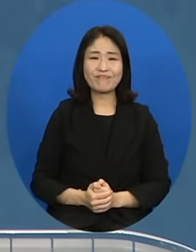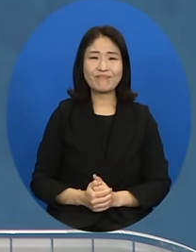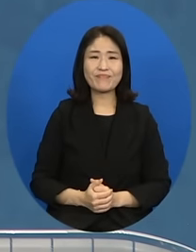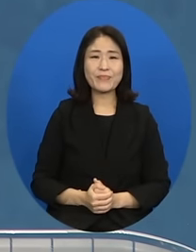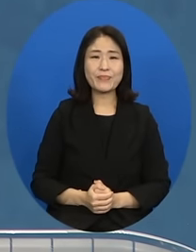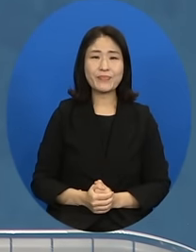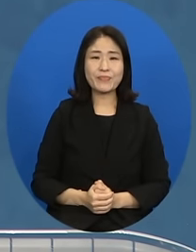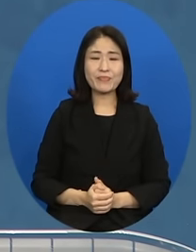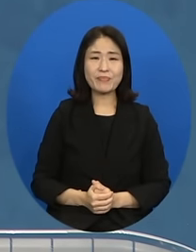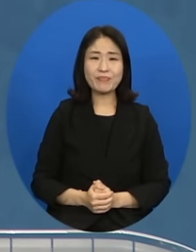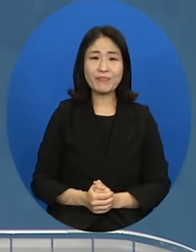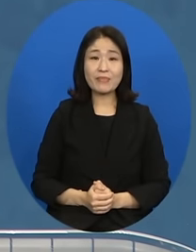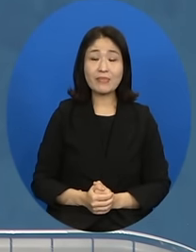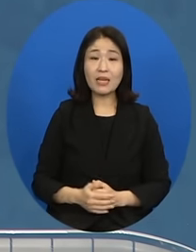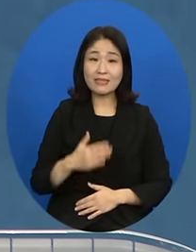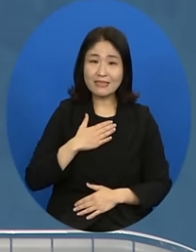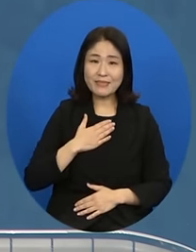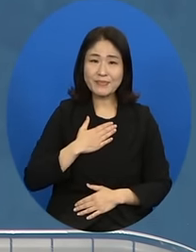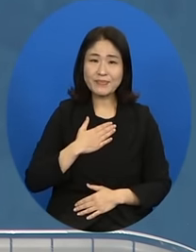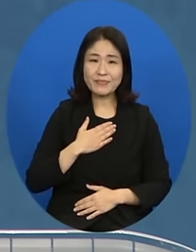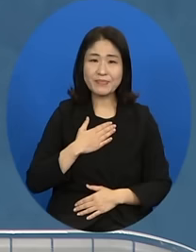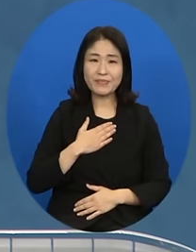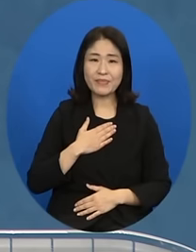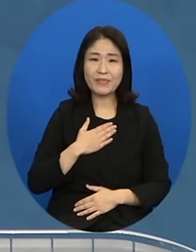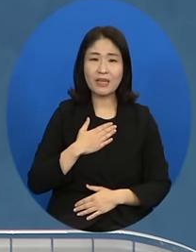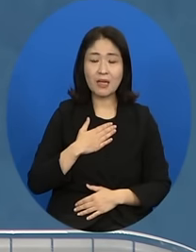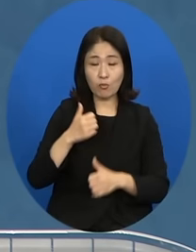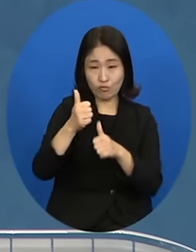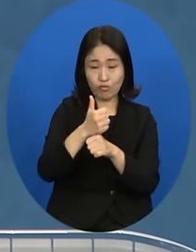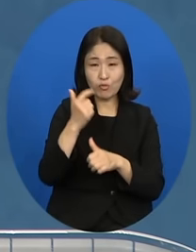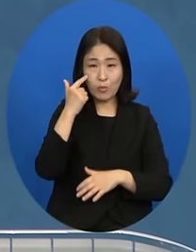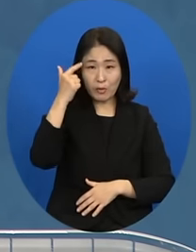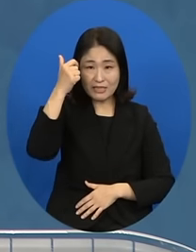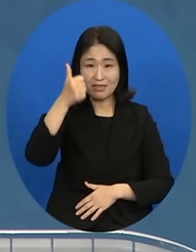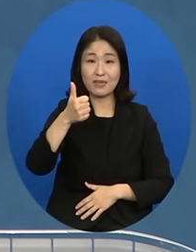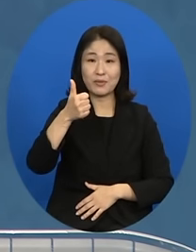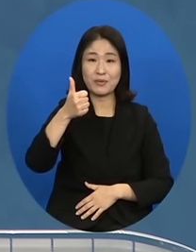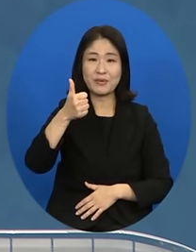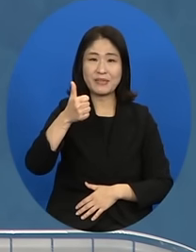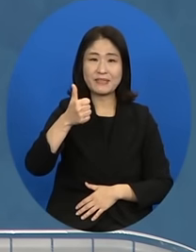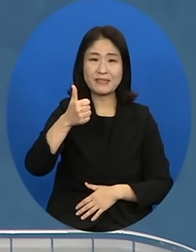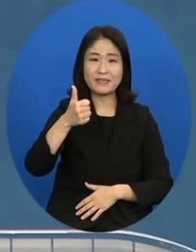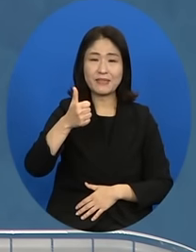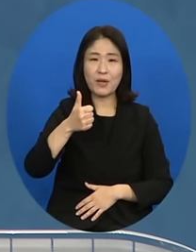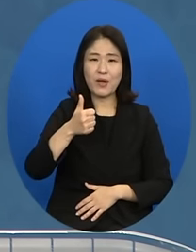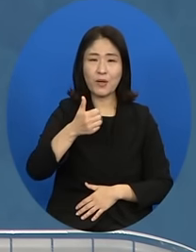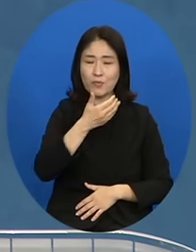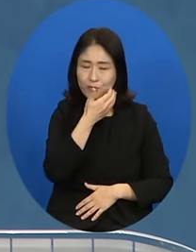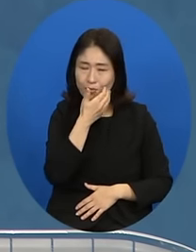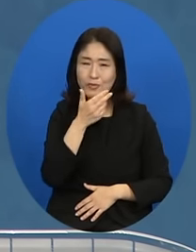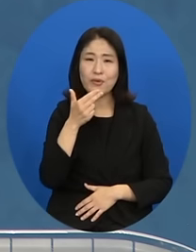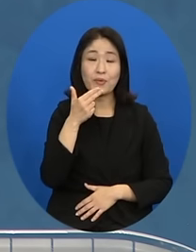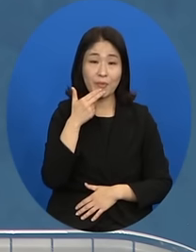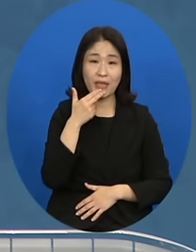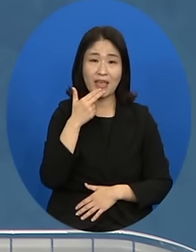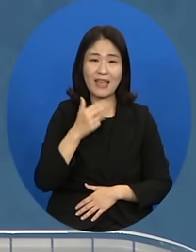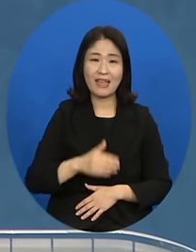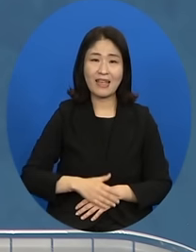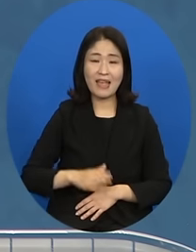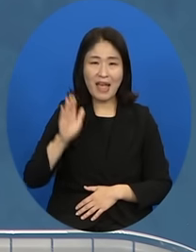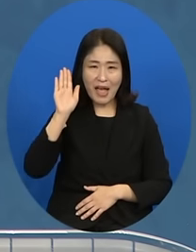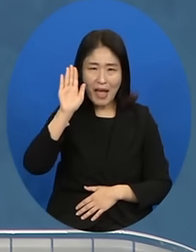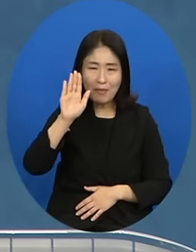저도 선한목자교회 부목사로 또 출신 목사로 부끄럽지 않도록 그렇게